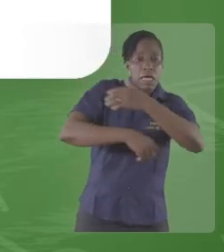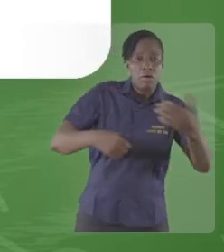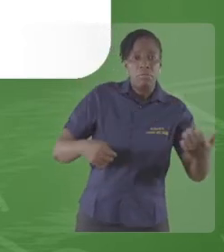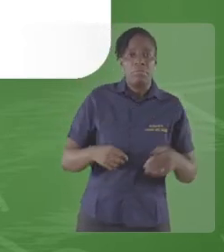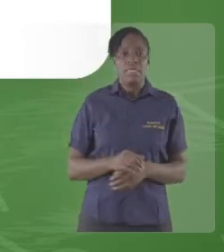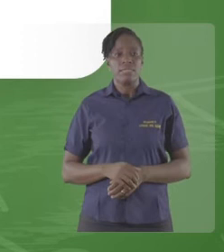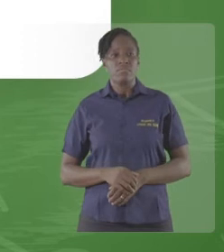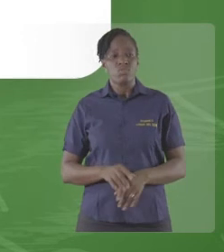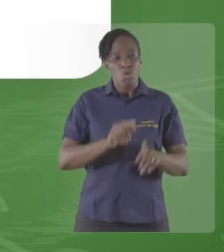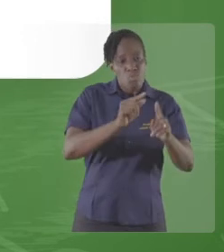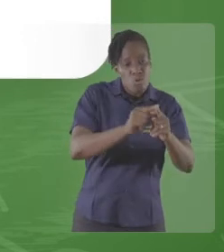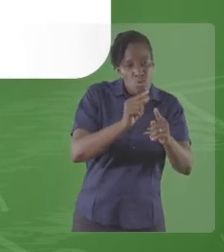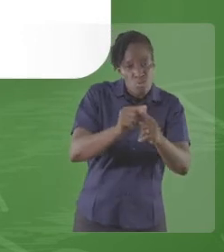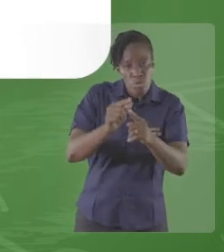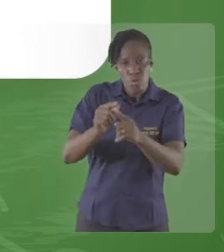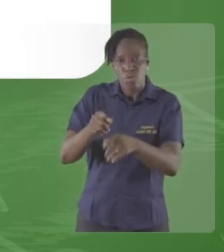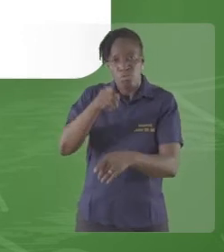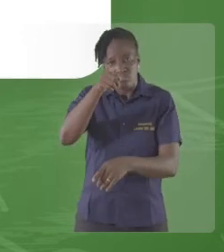chouraver, usurper.